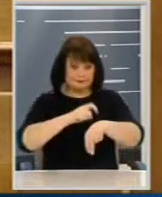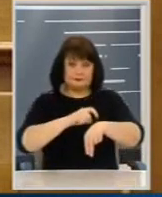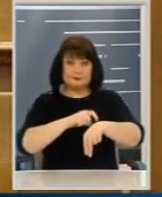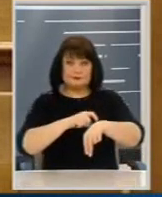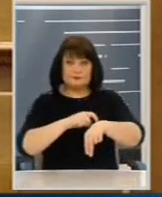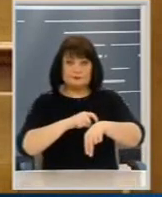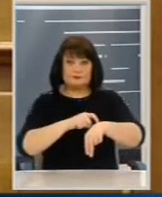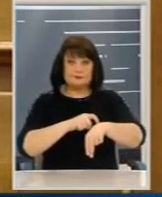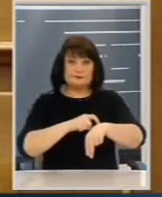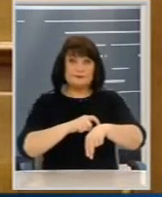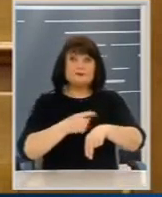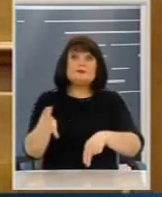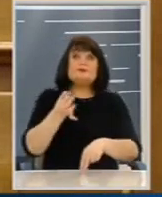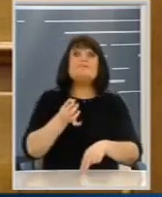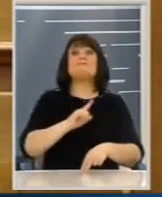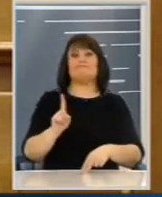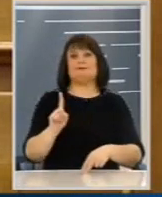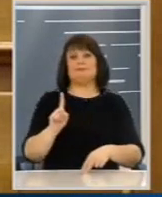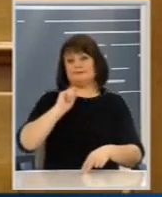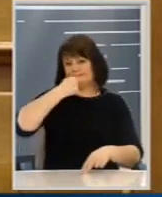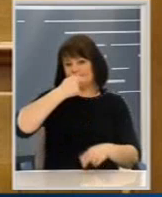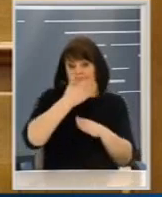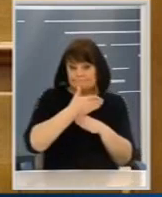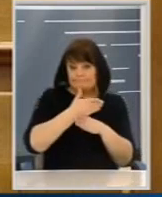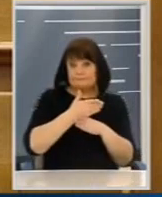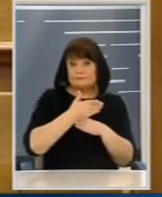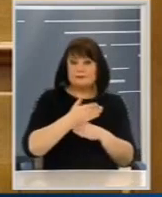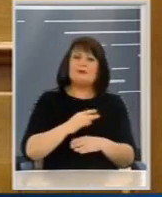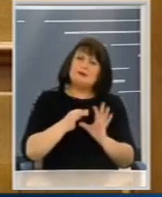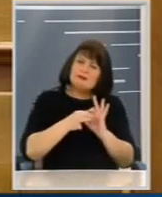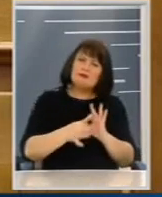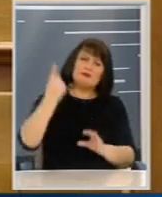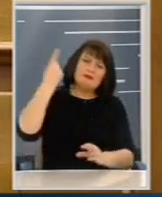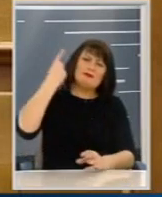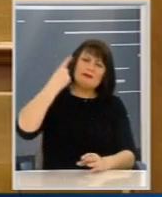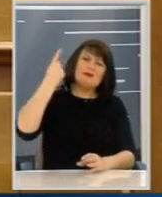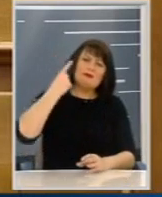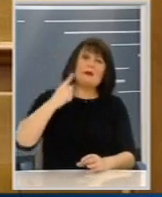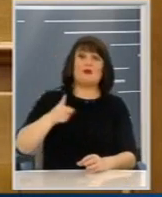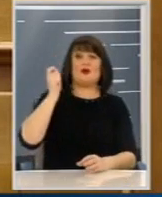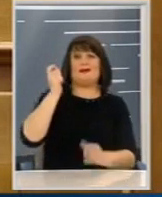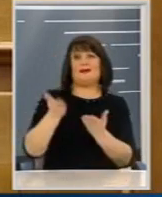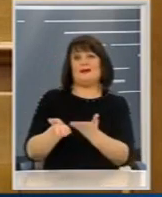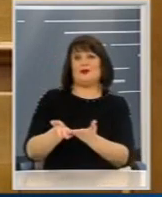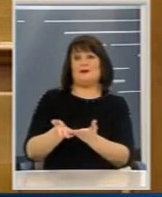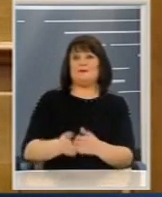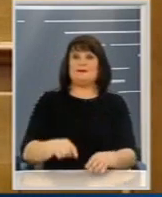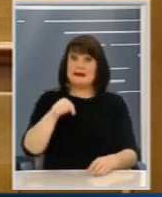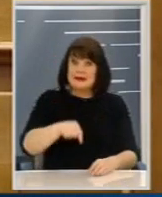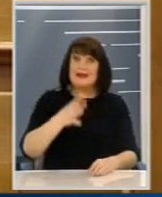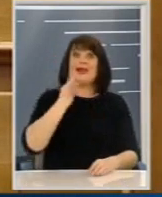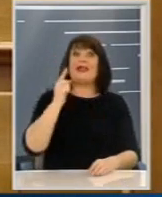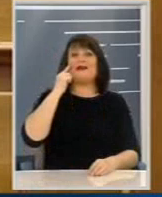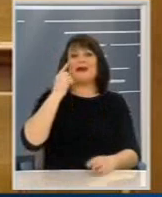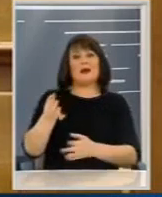τόπο να μην παίρνετε θέση και να κάνετε διαρκώς κριτική εκ του ασφαλώς. Σας δίνω λοιπόν σήμερα